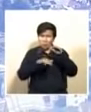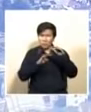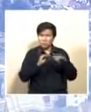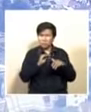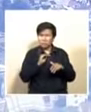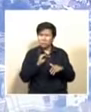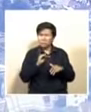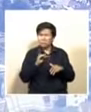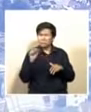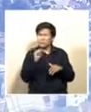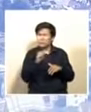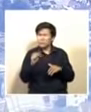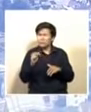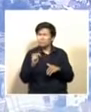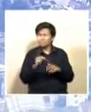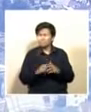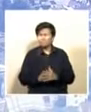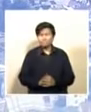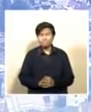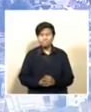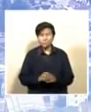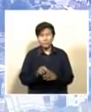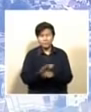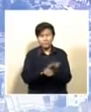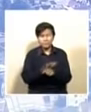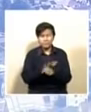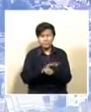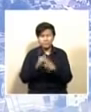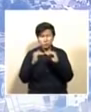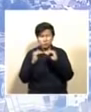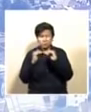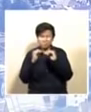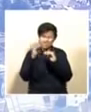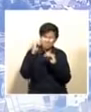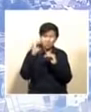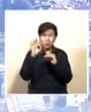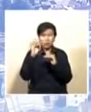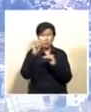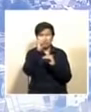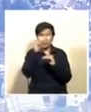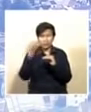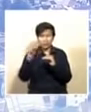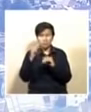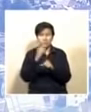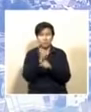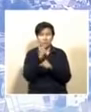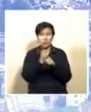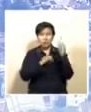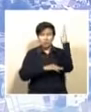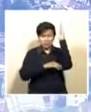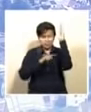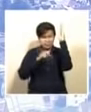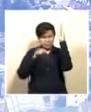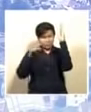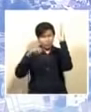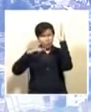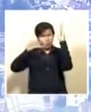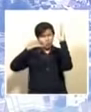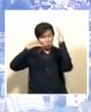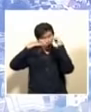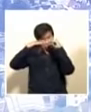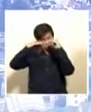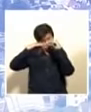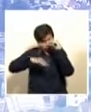าร่วมตรงนี้ด้วยกันนะครับครับผมตอนนี้นะครับในบทสรุปเบื้องต้นก็ขออนุญาต